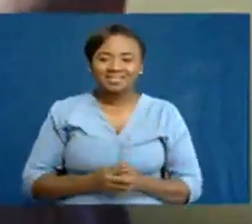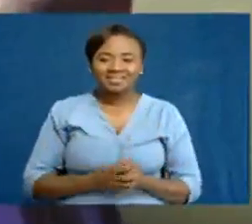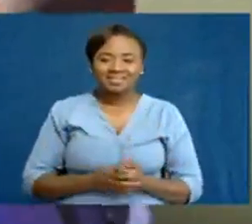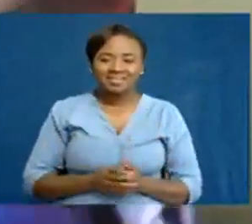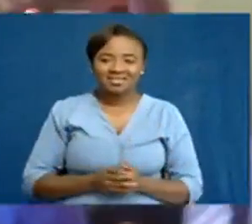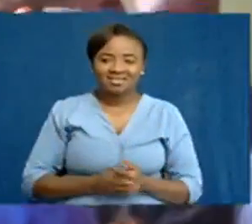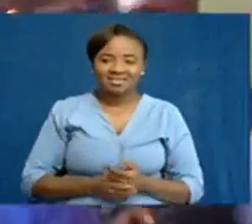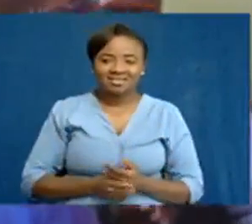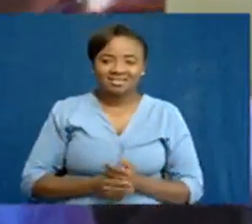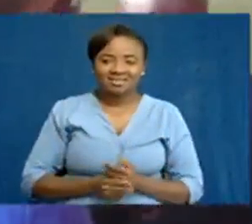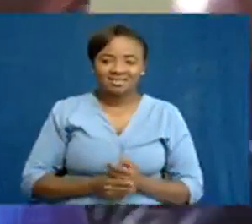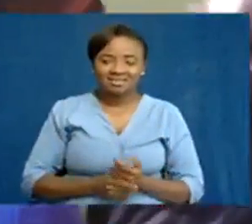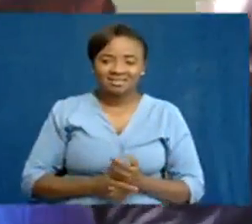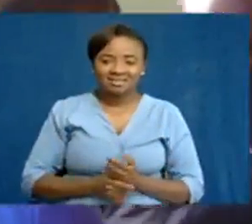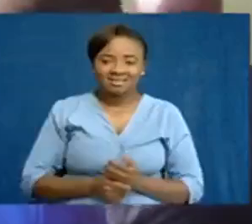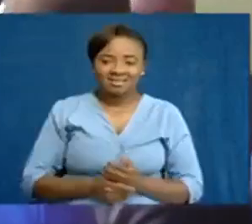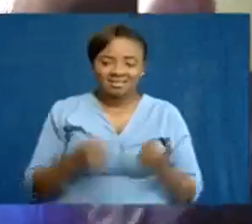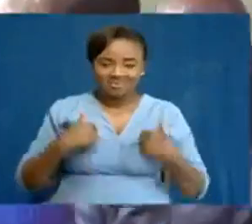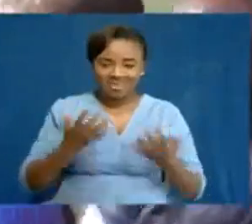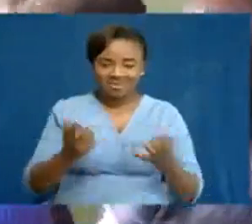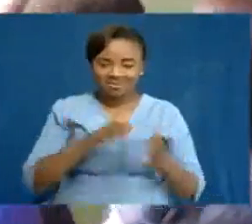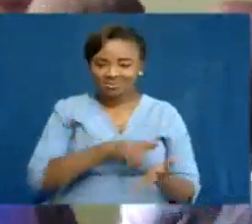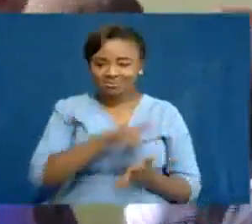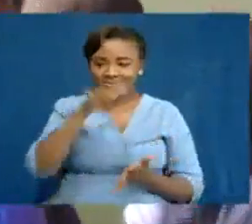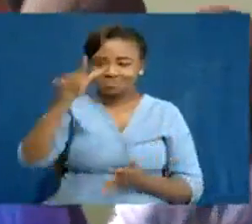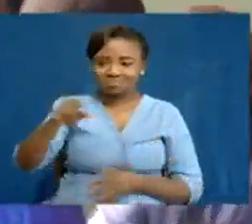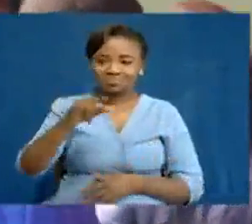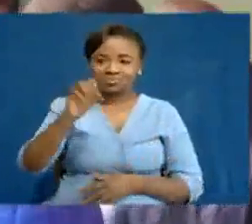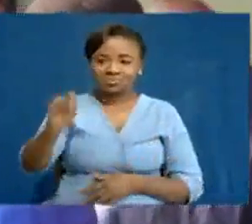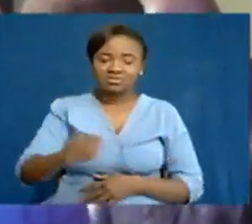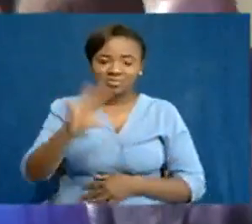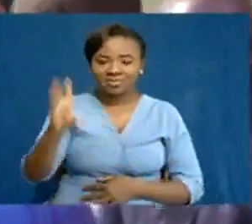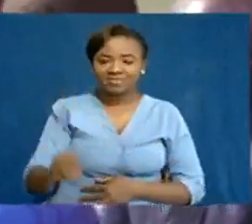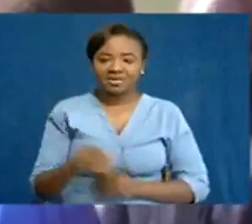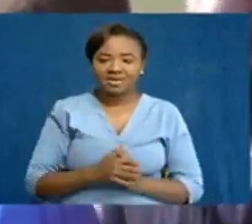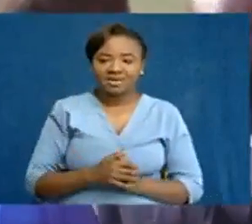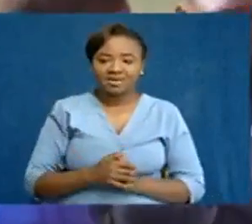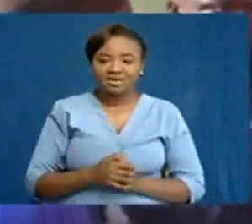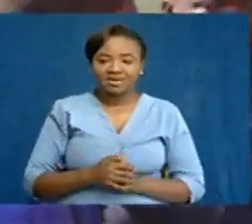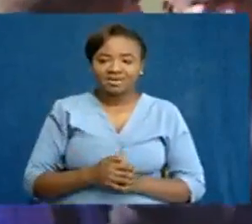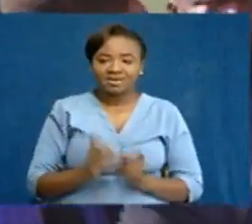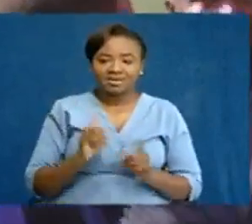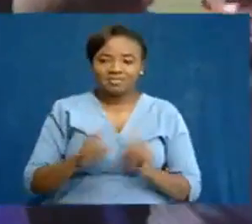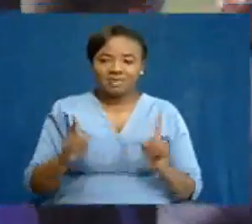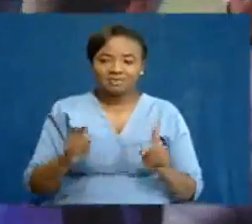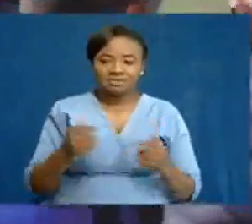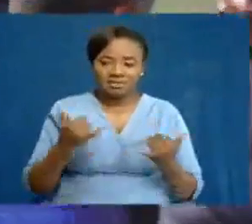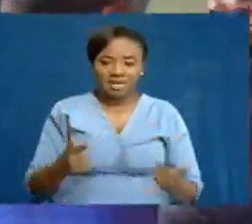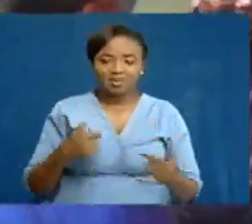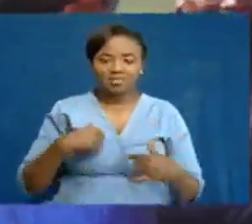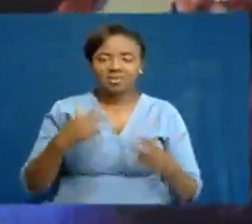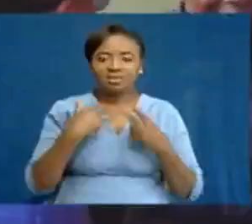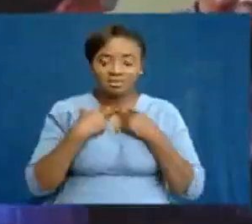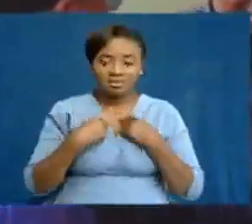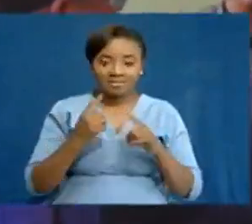Johannesburg. My time schedule is almost. I don't see if I'll take it. I'll go. But when you see workers strike